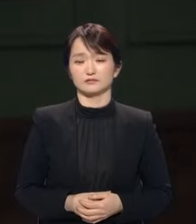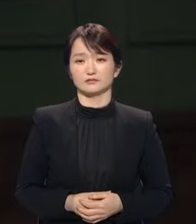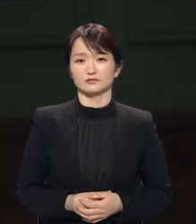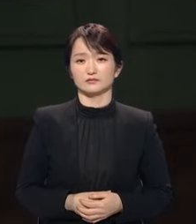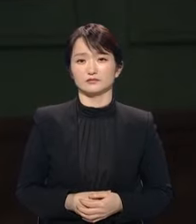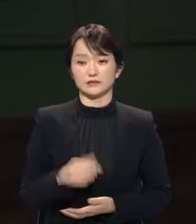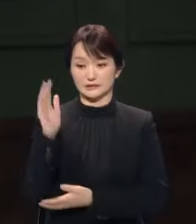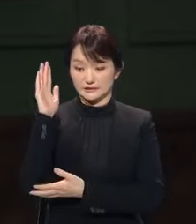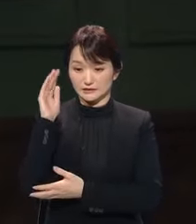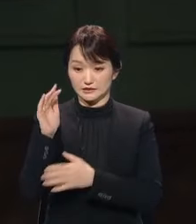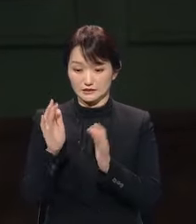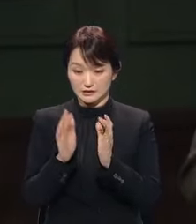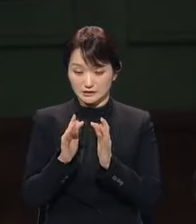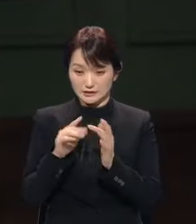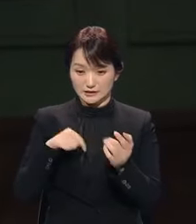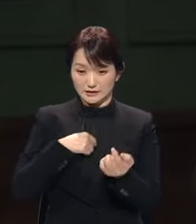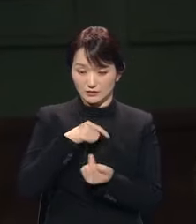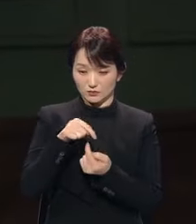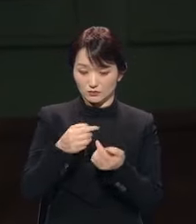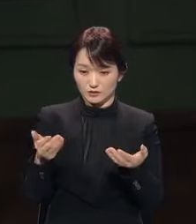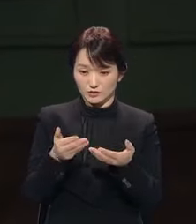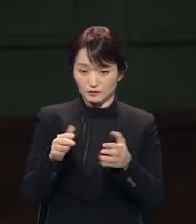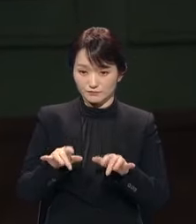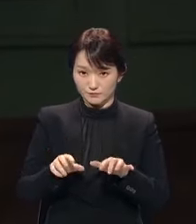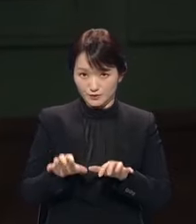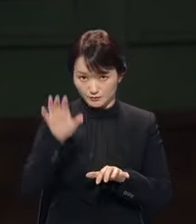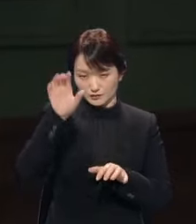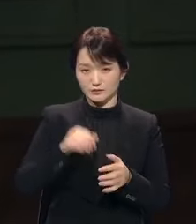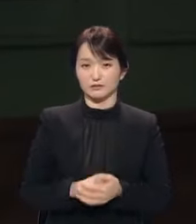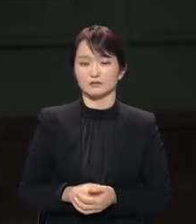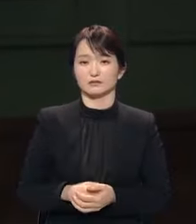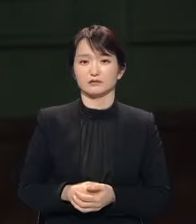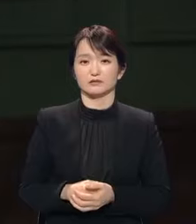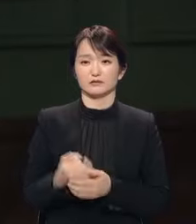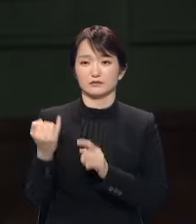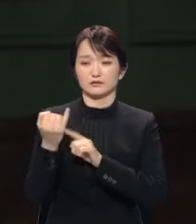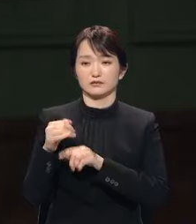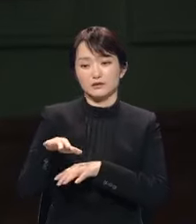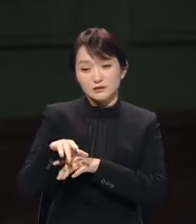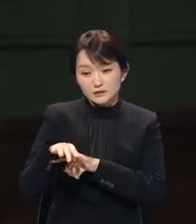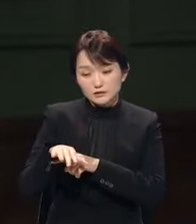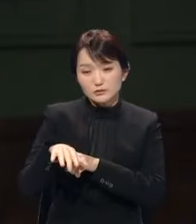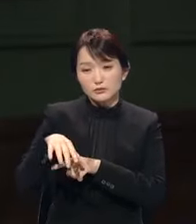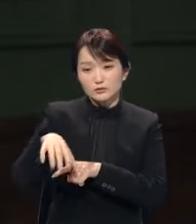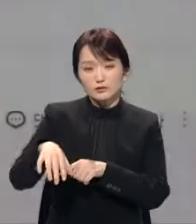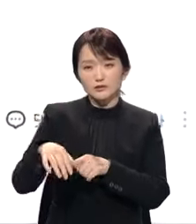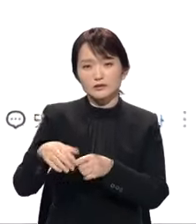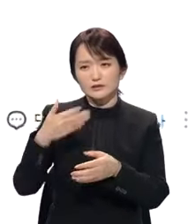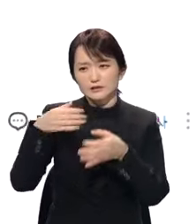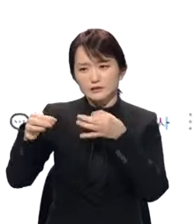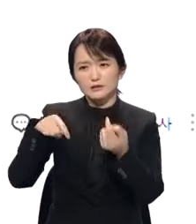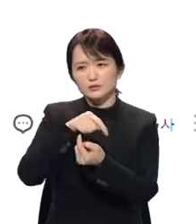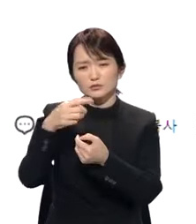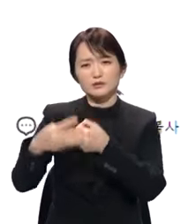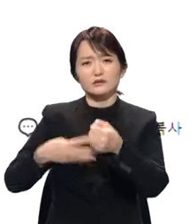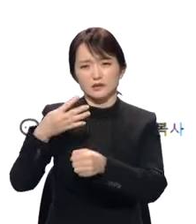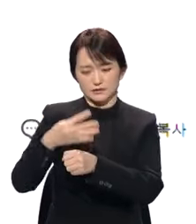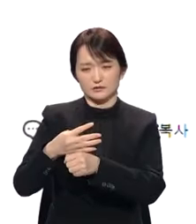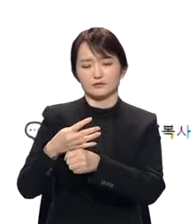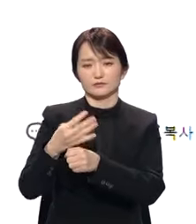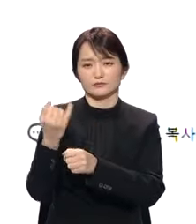자영업자 커뮤니티에 올리셨습니다. 일단 글 쓴 작성자, 이 사장님은요. 이 시골에서 식당을 4년째 운영하고 있습니다.